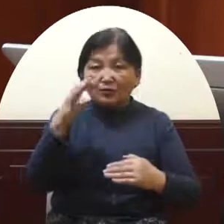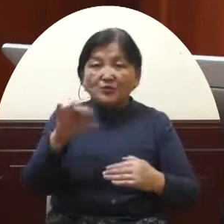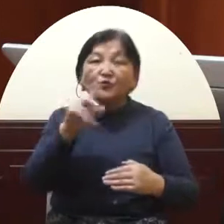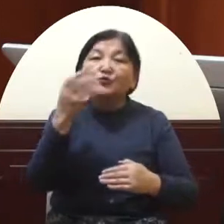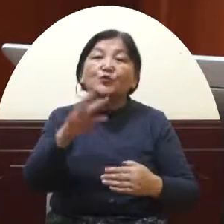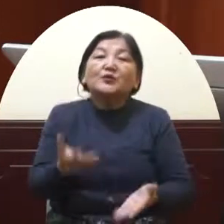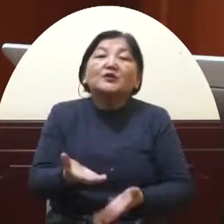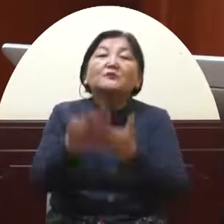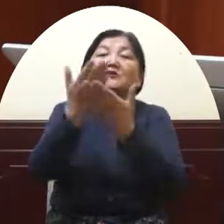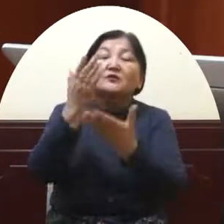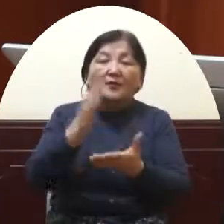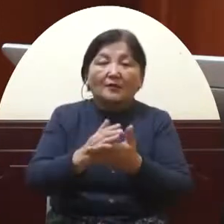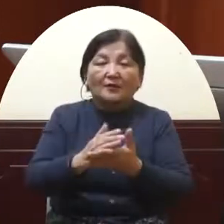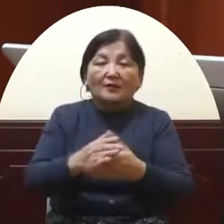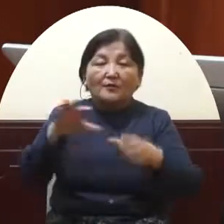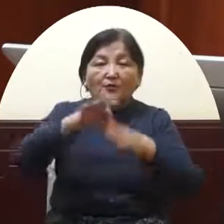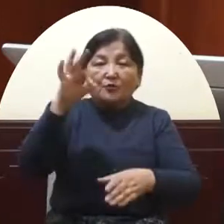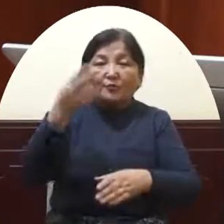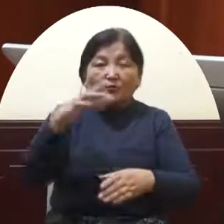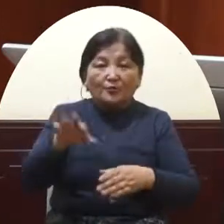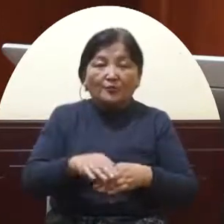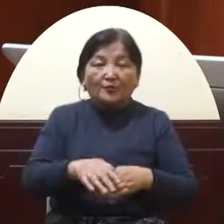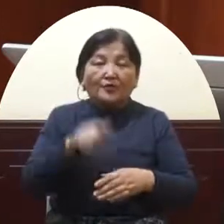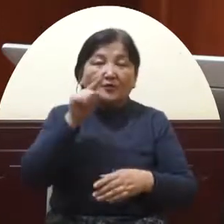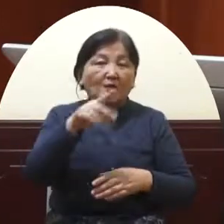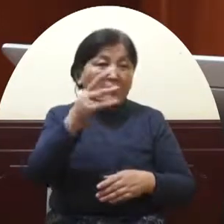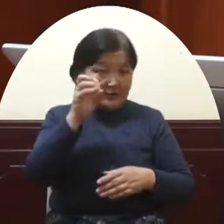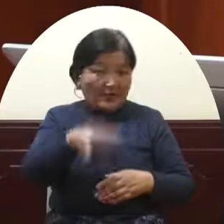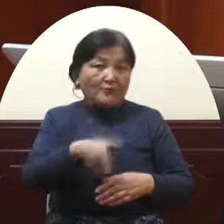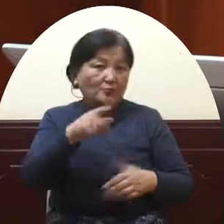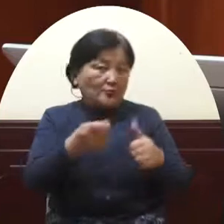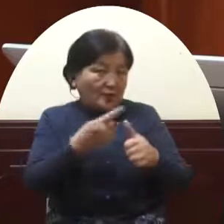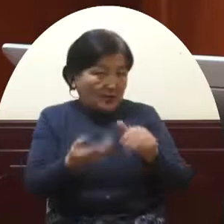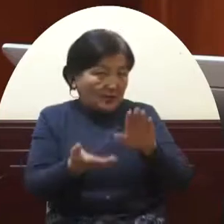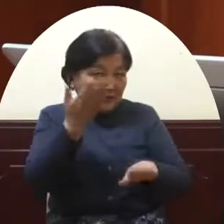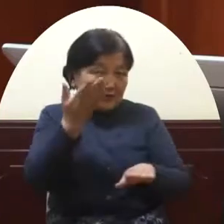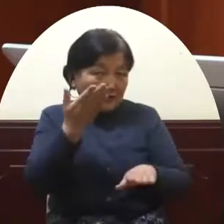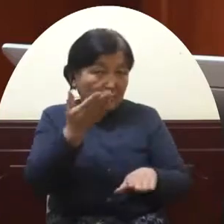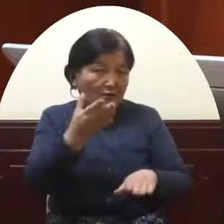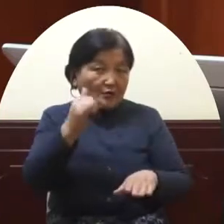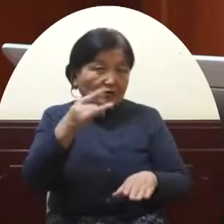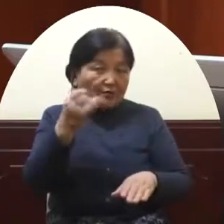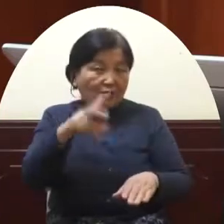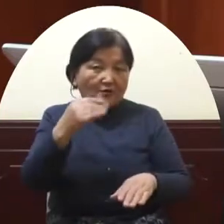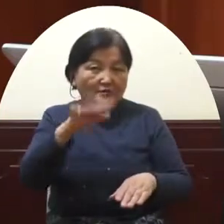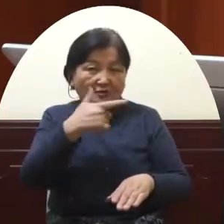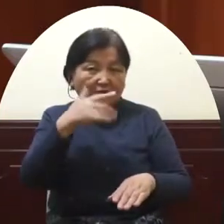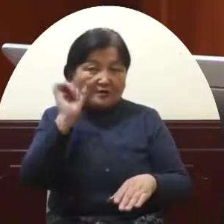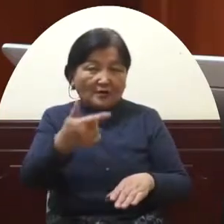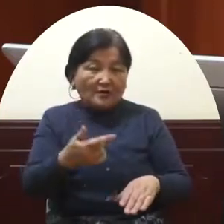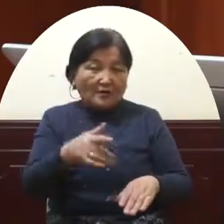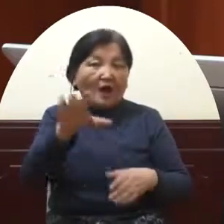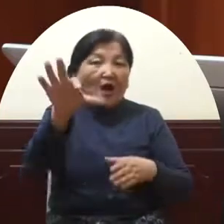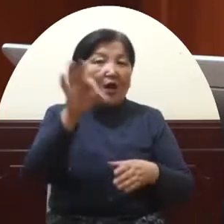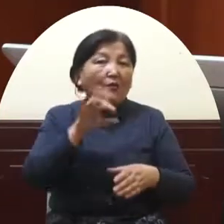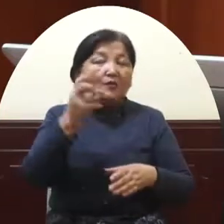Хөрөлдөл хэвлэл сонгуулийн үеэр хэвлэл мэдээллийн хэрэгслэл тэр намын эсвэл тэр нэр дэвшигчийн хэвлэл сурталчилгаа бусад мэдээлэл авахгүй шүү.